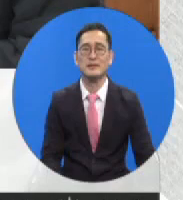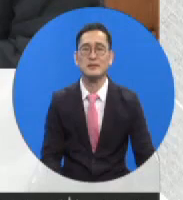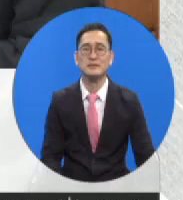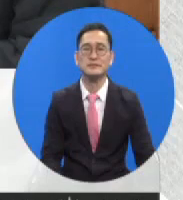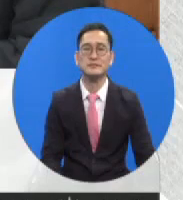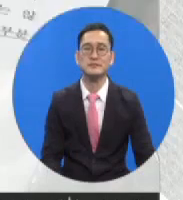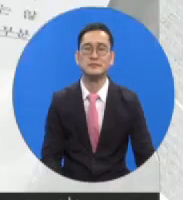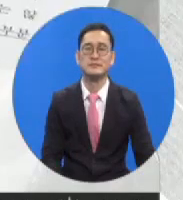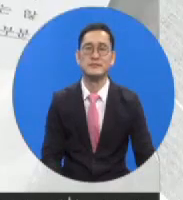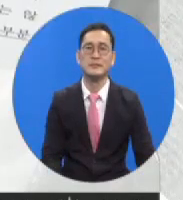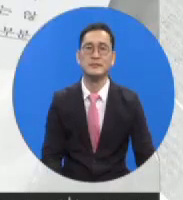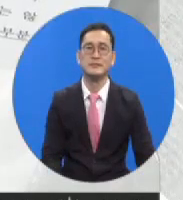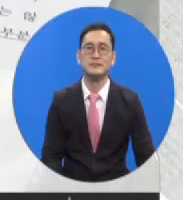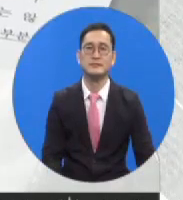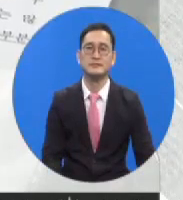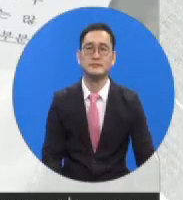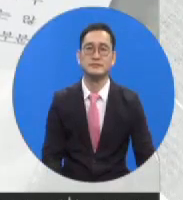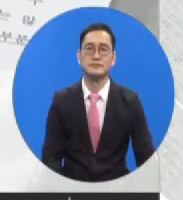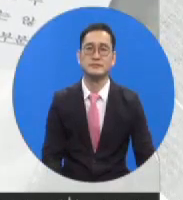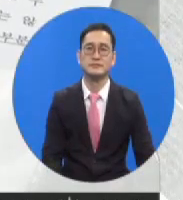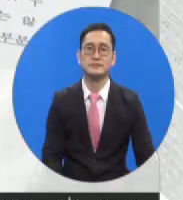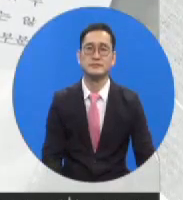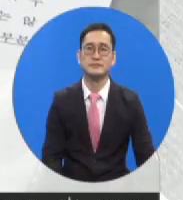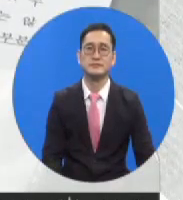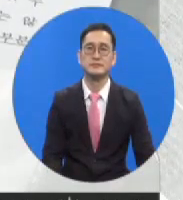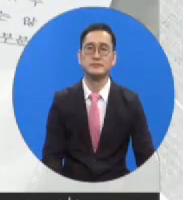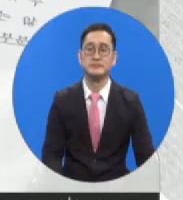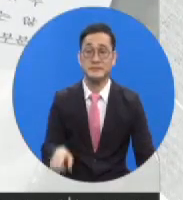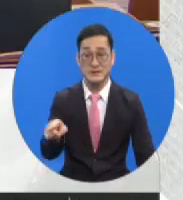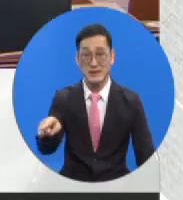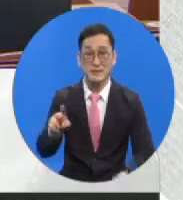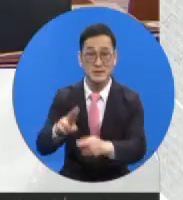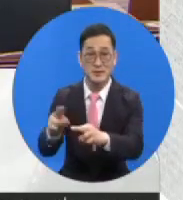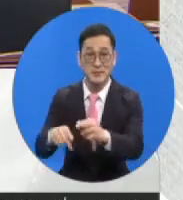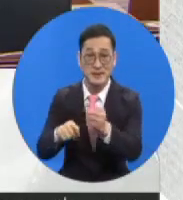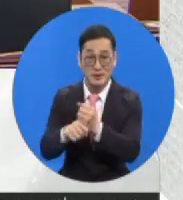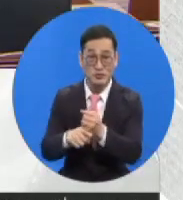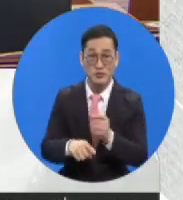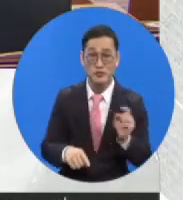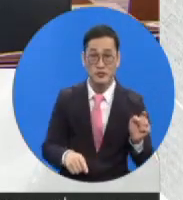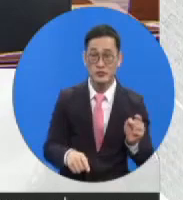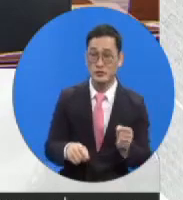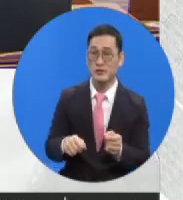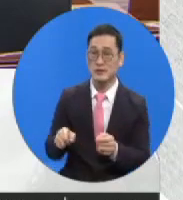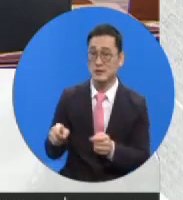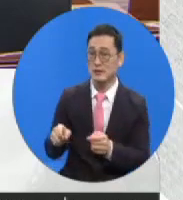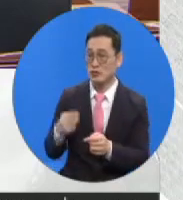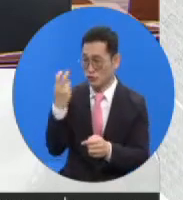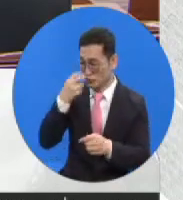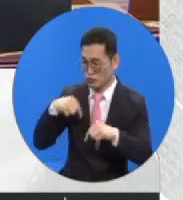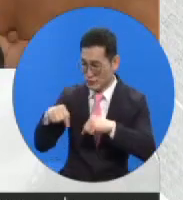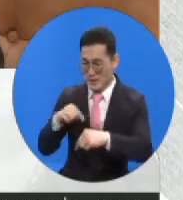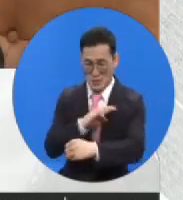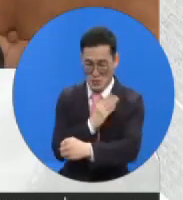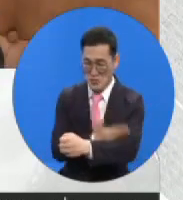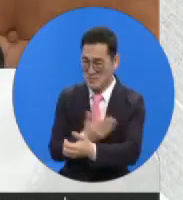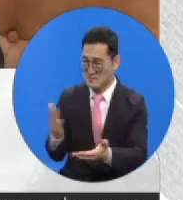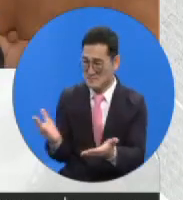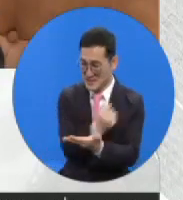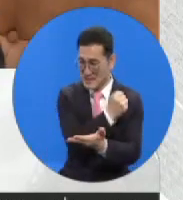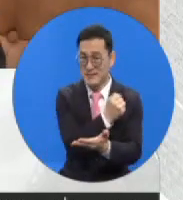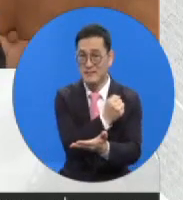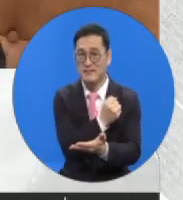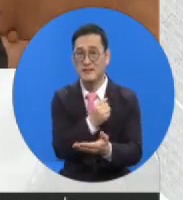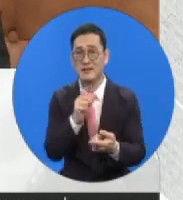사의표명의 핵심은 추미애 장관의 수사 지휘권이 부당하다는 데 방점이 있지 않았나 싶습니다. 그러니까 결국은 두 가지 근거를 통해서 수사